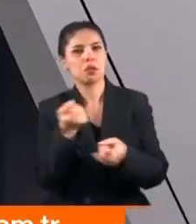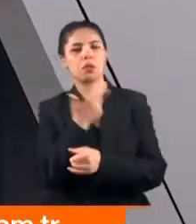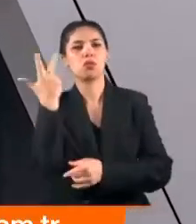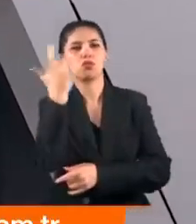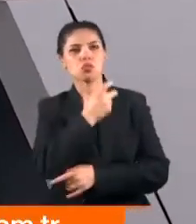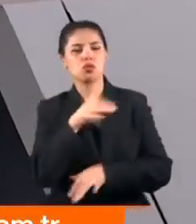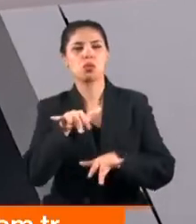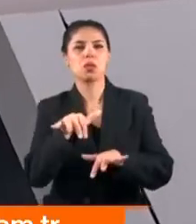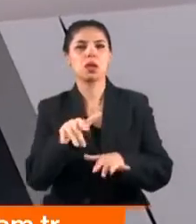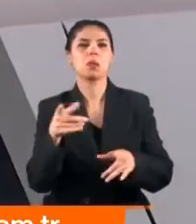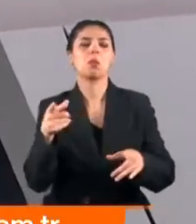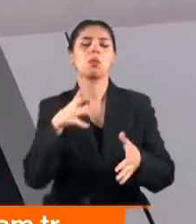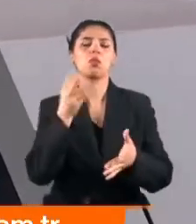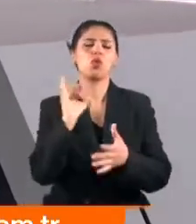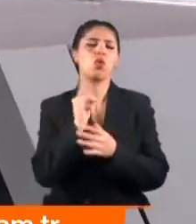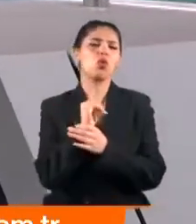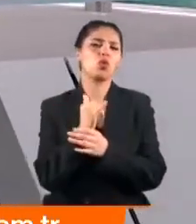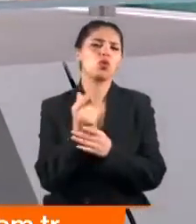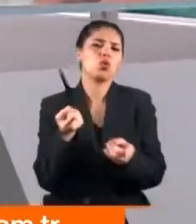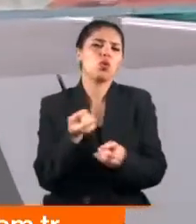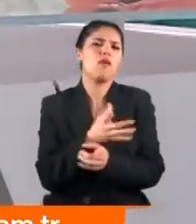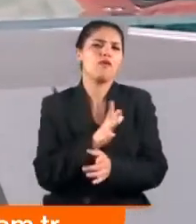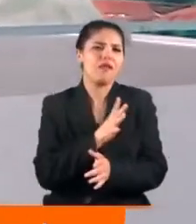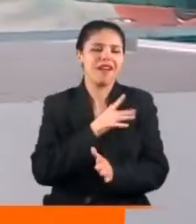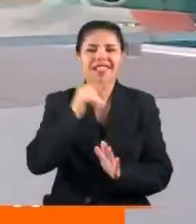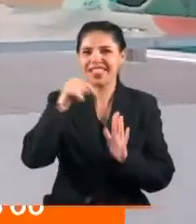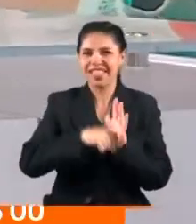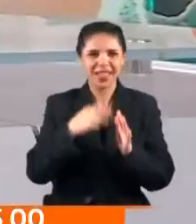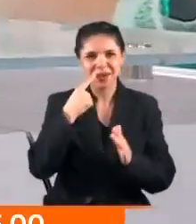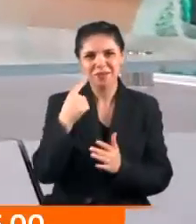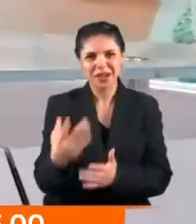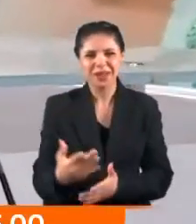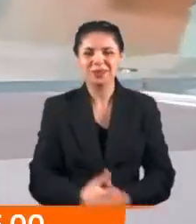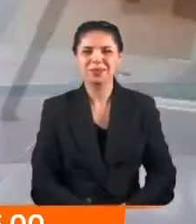müzikten bilişime kadar birçok kurs var. İşte ayrıntılar.